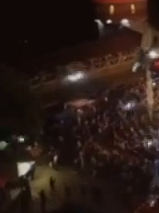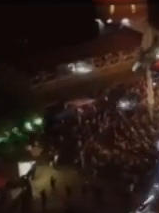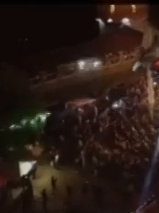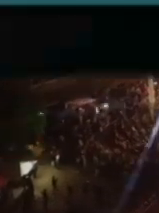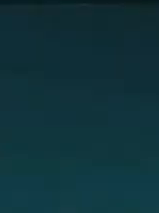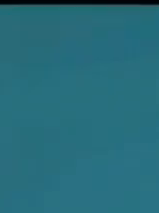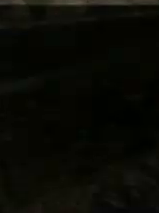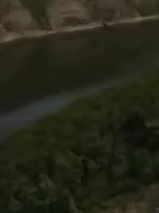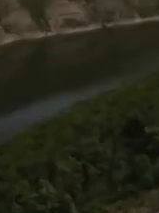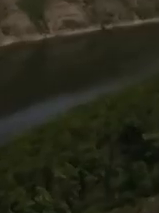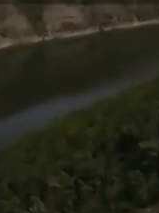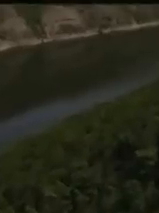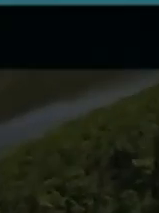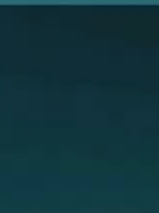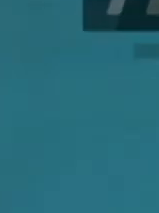Музика